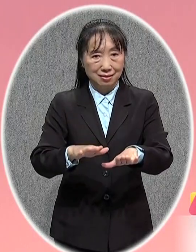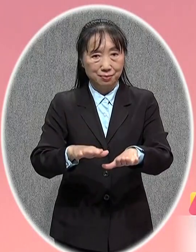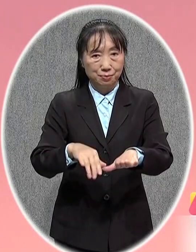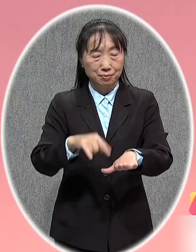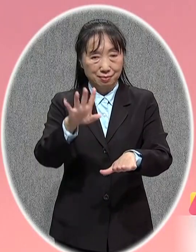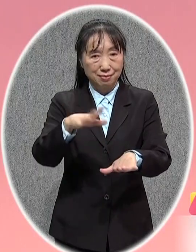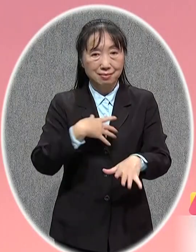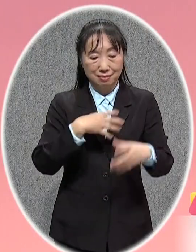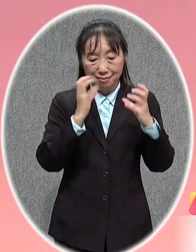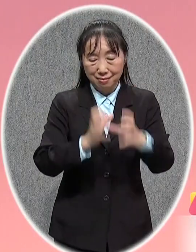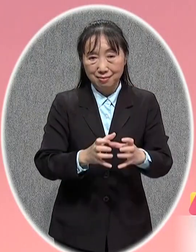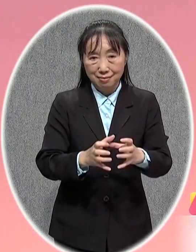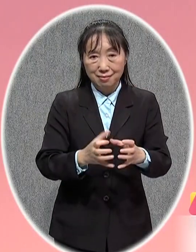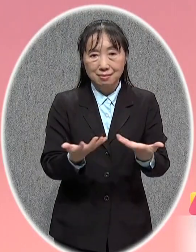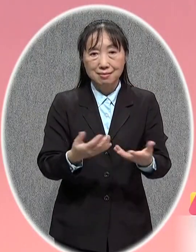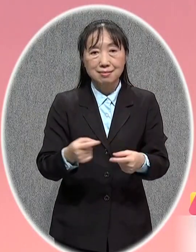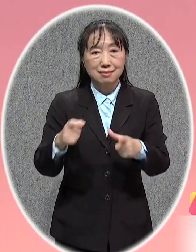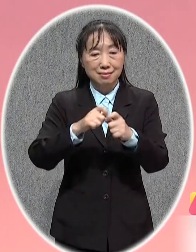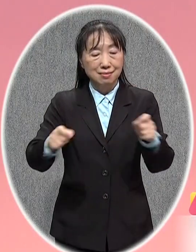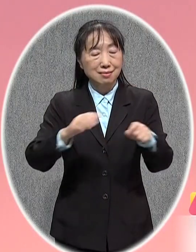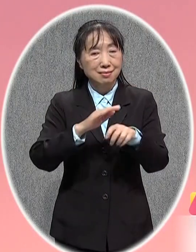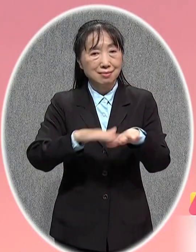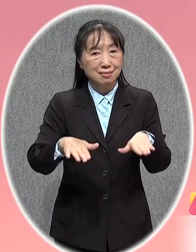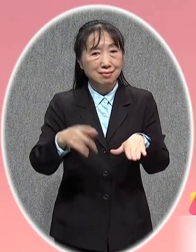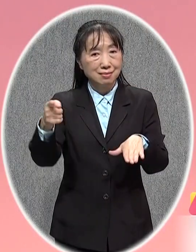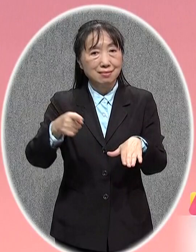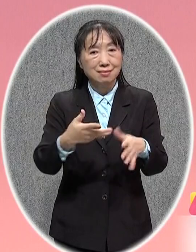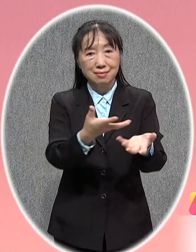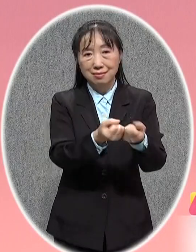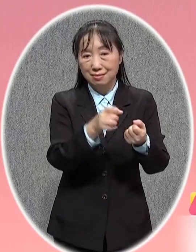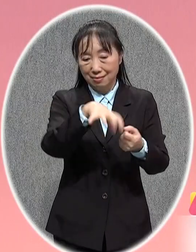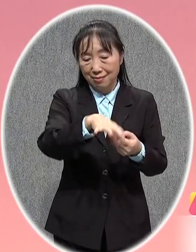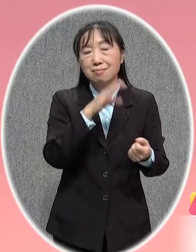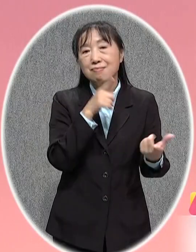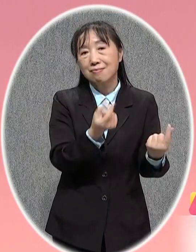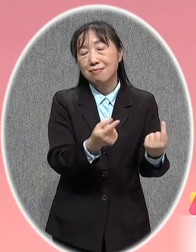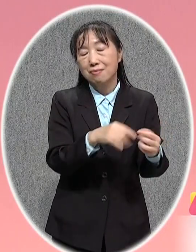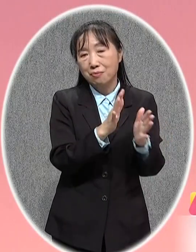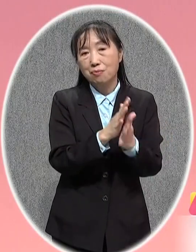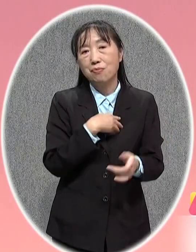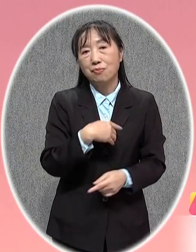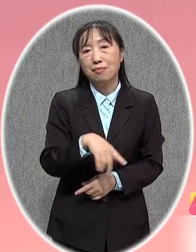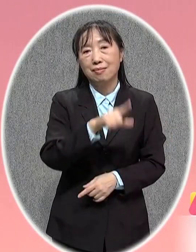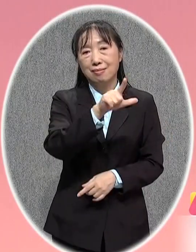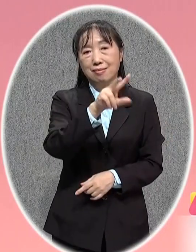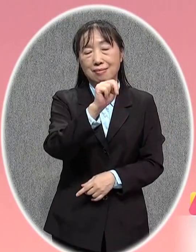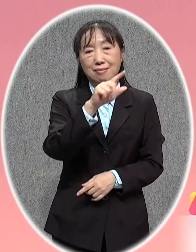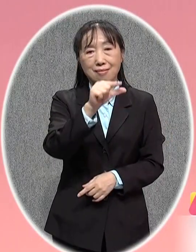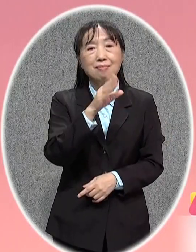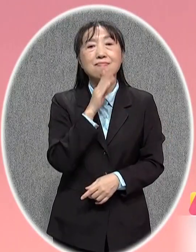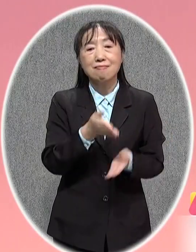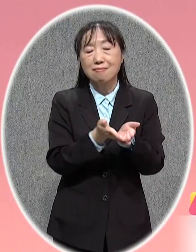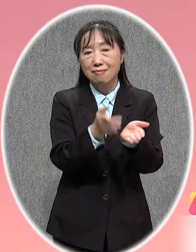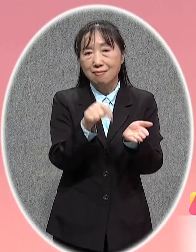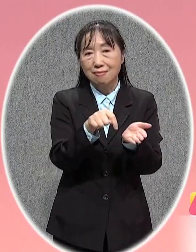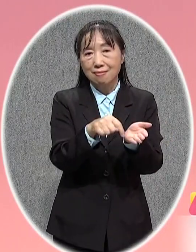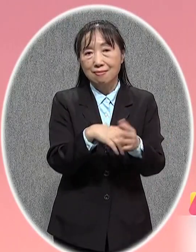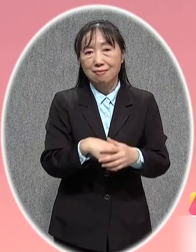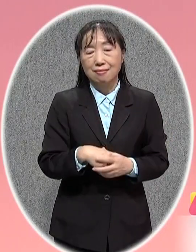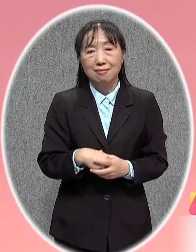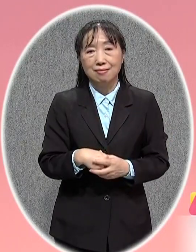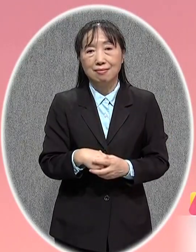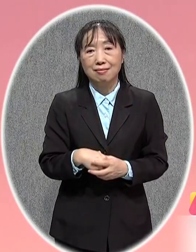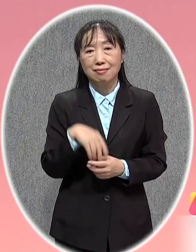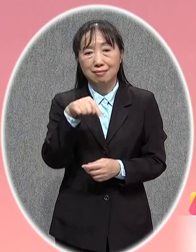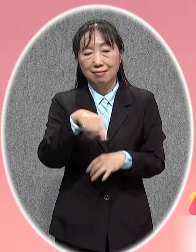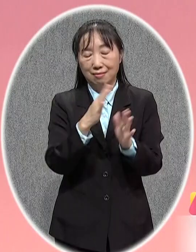有盖接收站的那个永安港永安接收站那边来看，反而是 LNG 船把这个